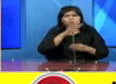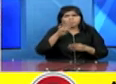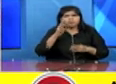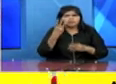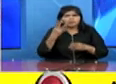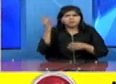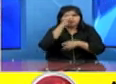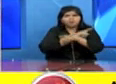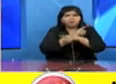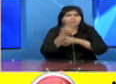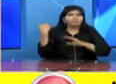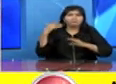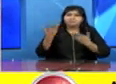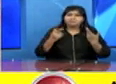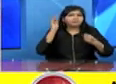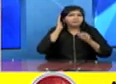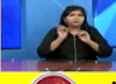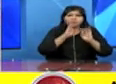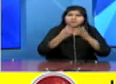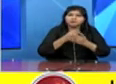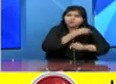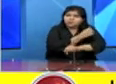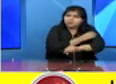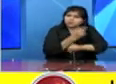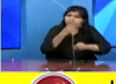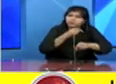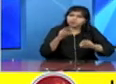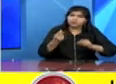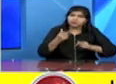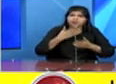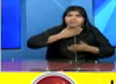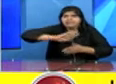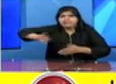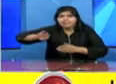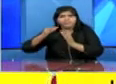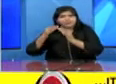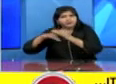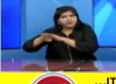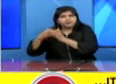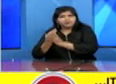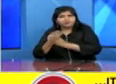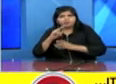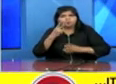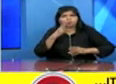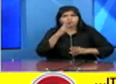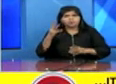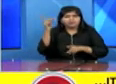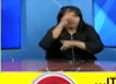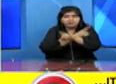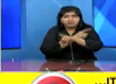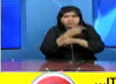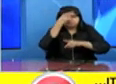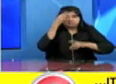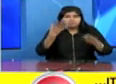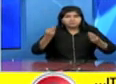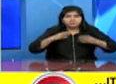कुछ नहीं पता था उसके बारे में। हॉस्पिटल में जब एडमिट किए थे, मुझे क्वारंटीन में रखे थे, तब तो पहले 2-3 दिन तो पूरा ऐसे ही चला